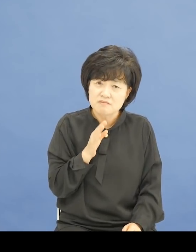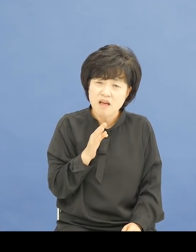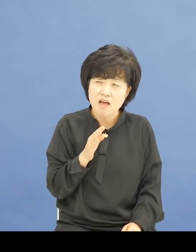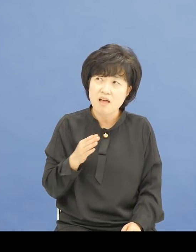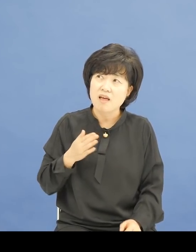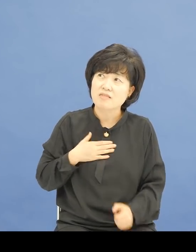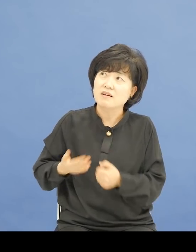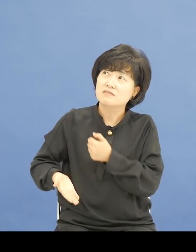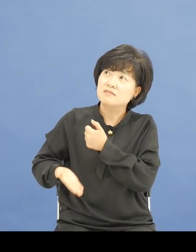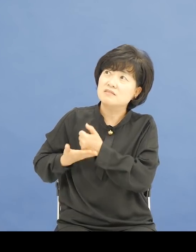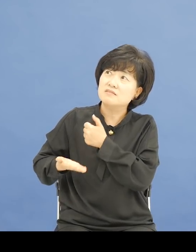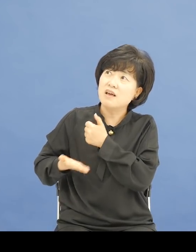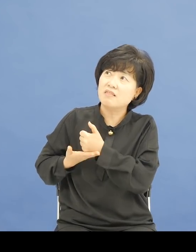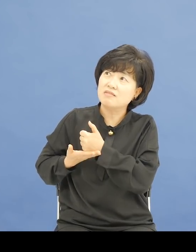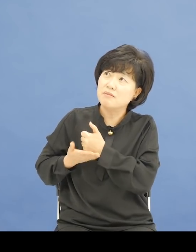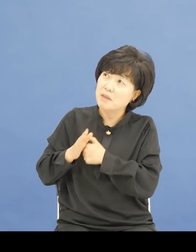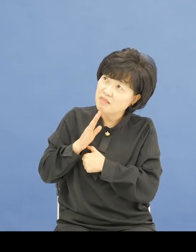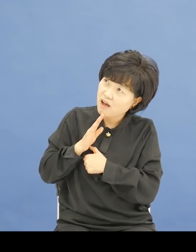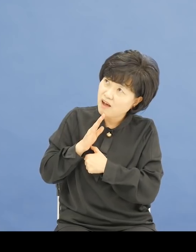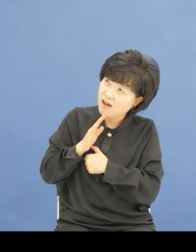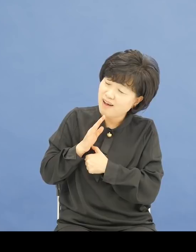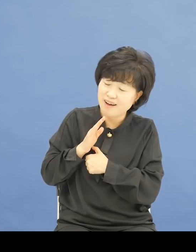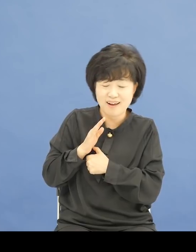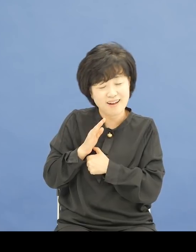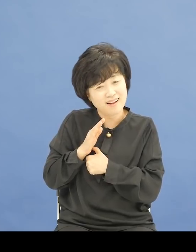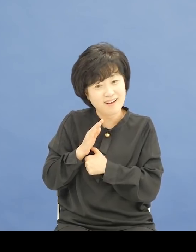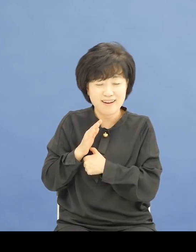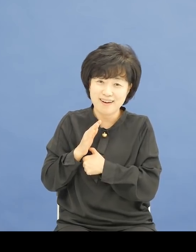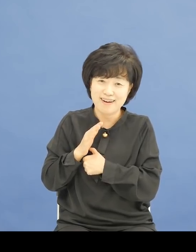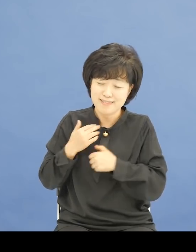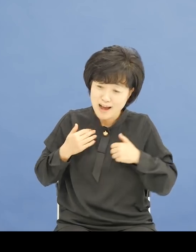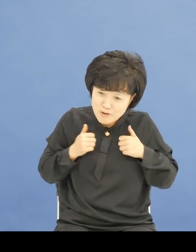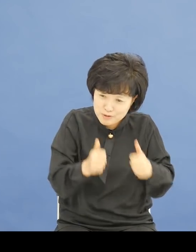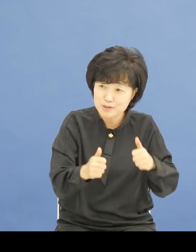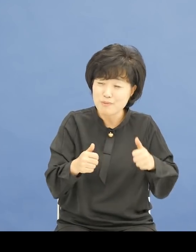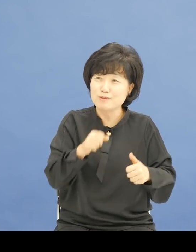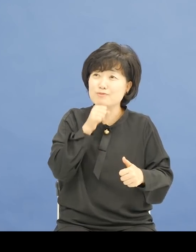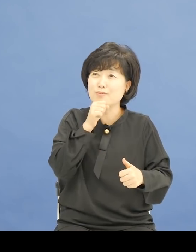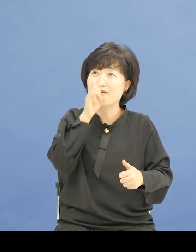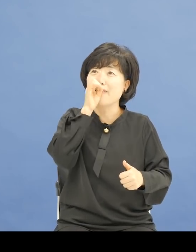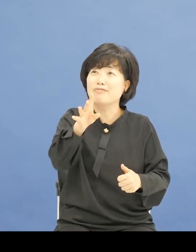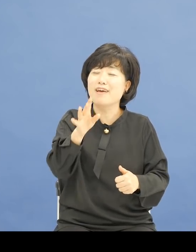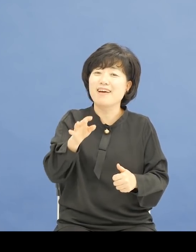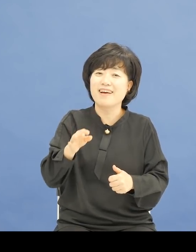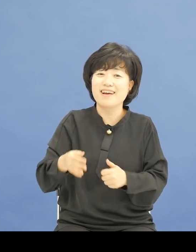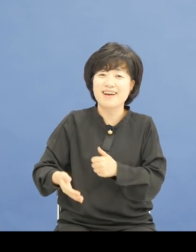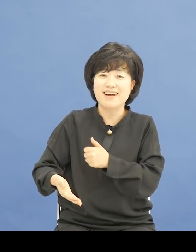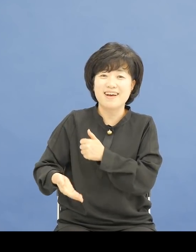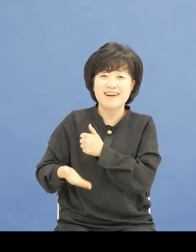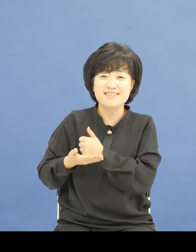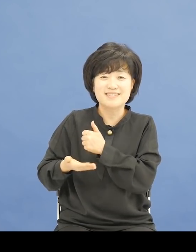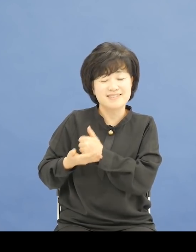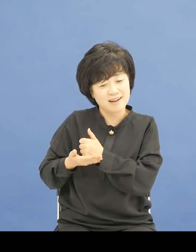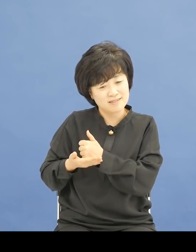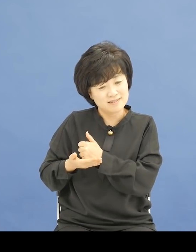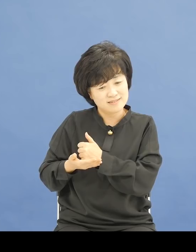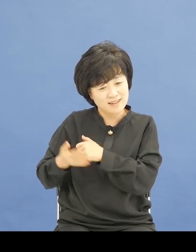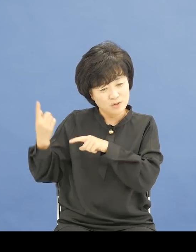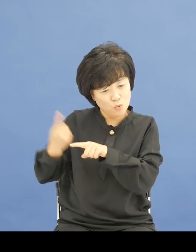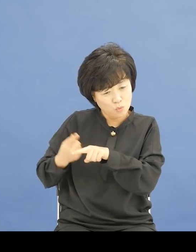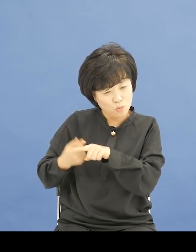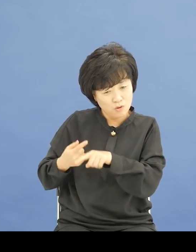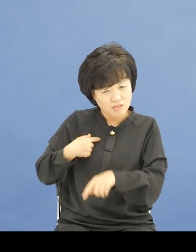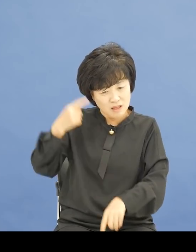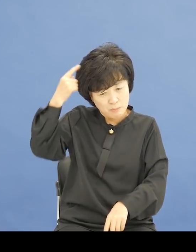맞는데 예, 예. 그게 칭찬으로 안 들리더라고요. 아, 그렇죠, 그렇죠. 그 그렇죠. 상황에는 뒤통수를 딱 착착해서 보면 반대로 너 포기했어. 뭐 이렇게 들릴 수도 있고. 네, 이게